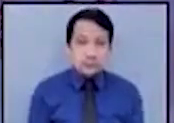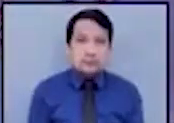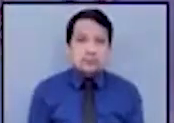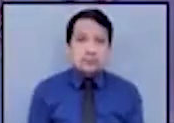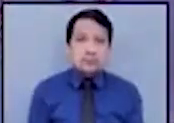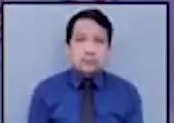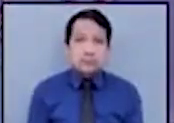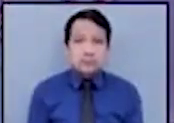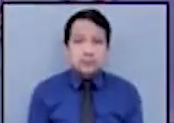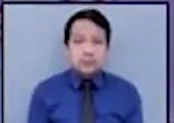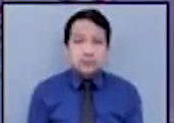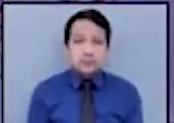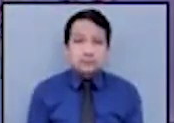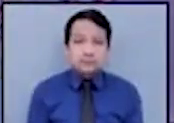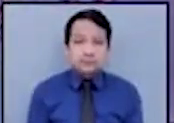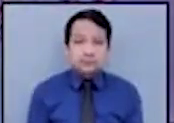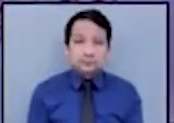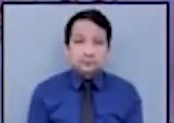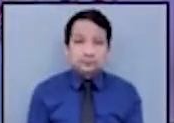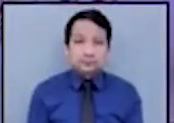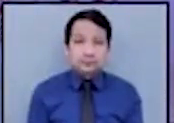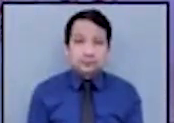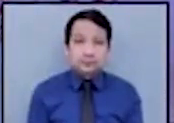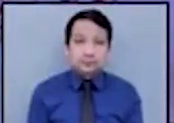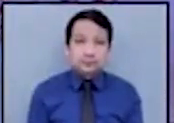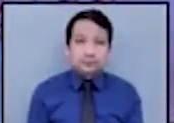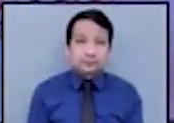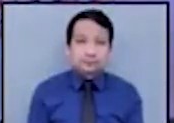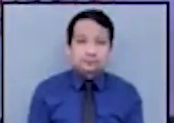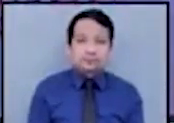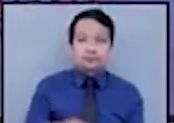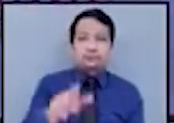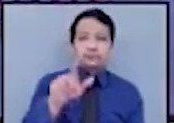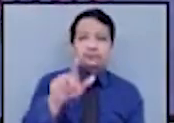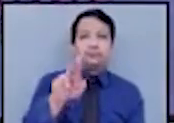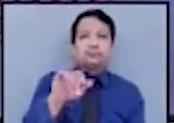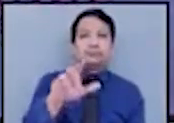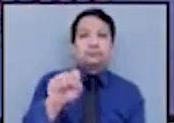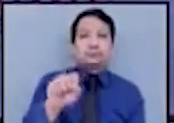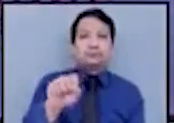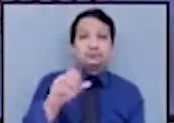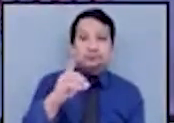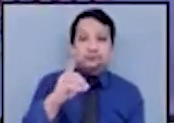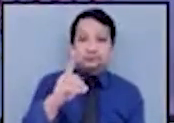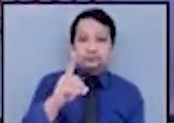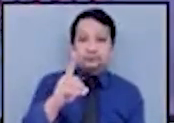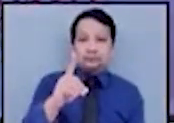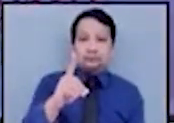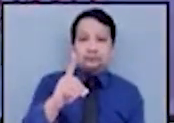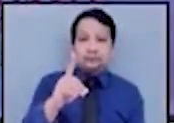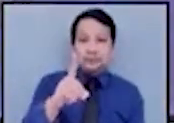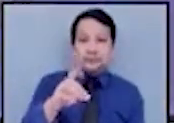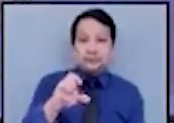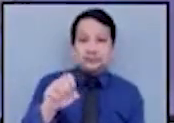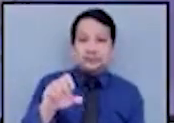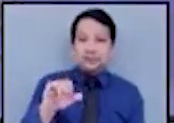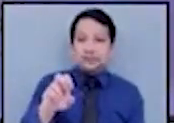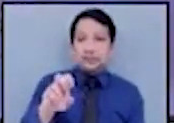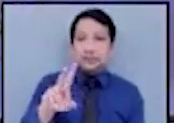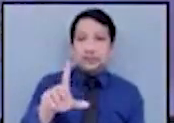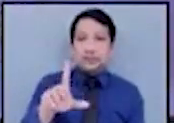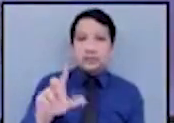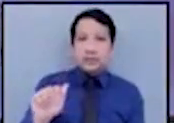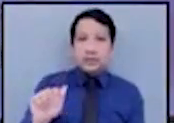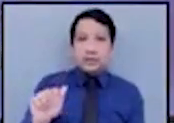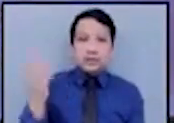Nanumpa na sa tungkulin si Luiz Lula da Silva bilang bagong presidente ng Brazil. Si Lula ay naging presidente na ng Brazil noong